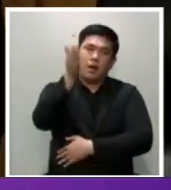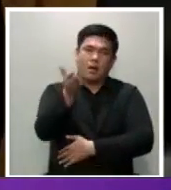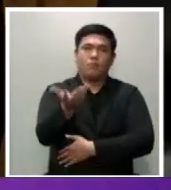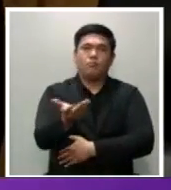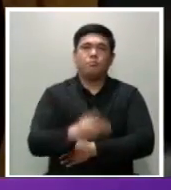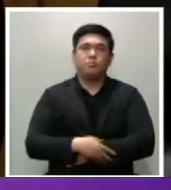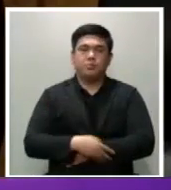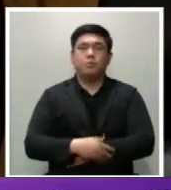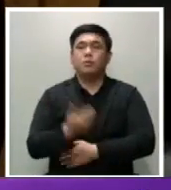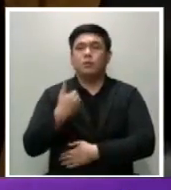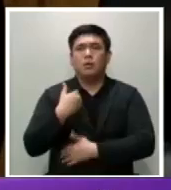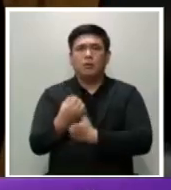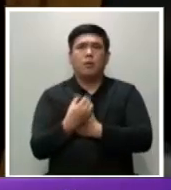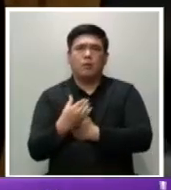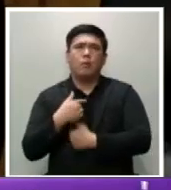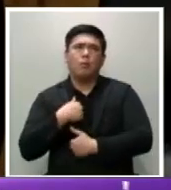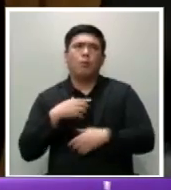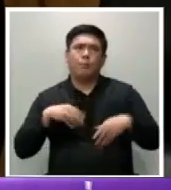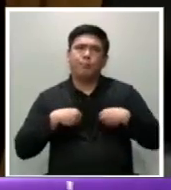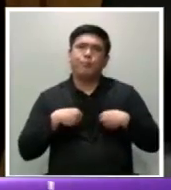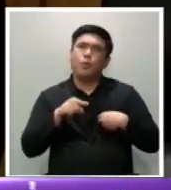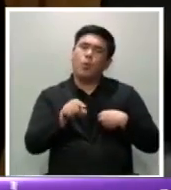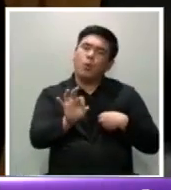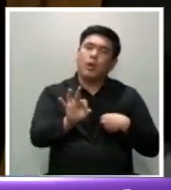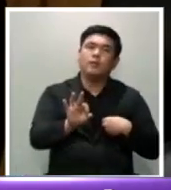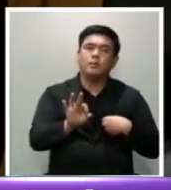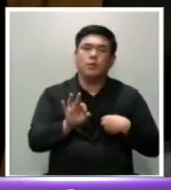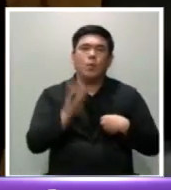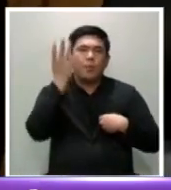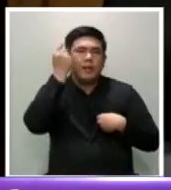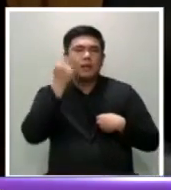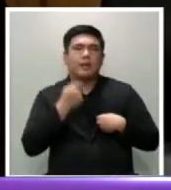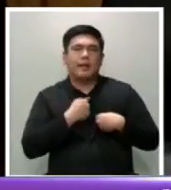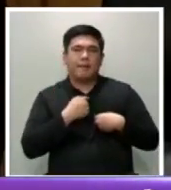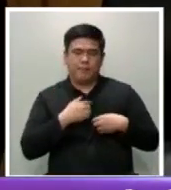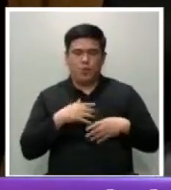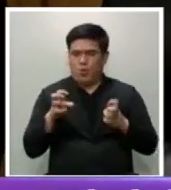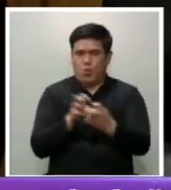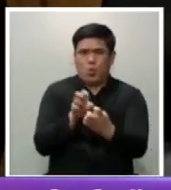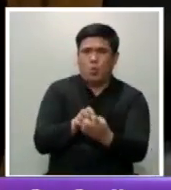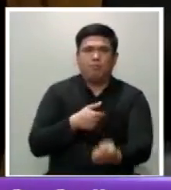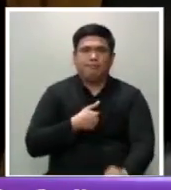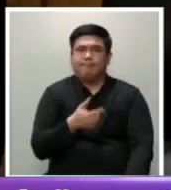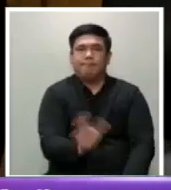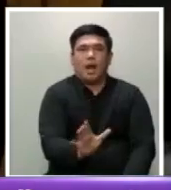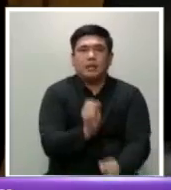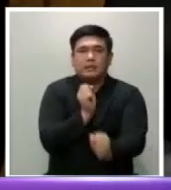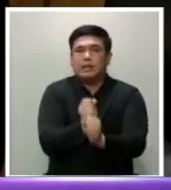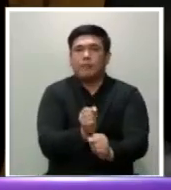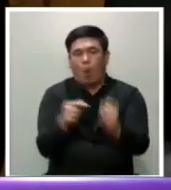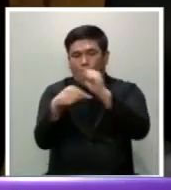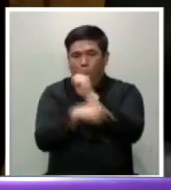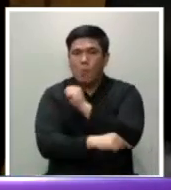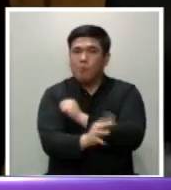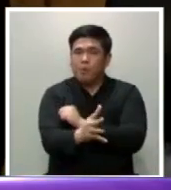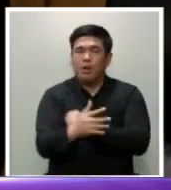ที่ท่านพูดในตอนท้ายผมก็เห็นด้วยยืนยันอีกครั้งครับเราไม่เคยไปแทรกแซงไม่เคยไปก้าวก่ายไม่เคยไปทุจริตไม่เ